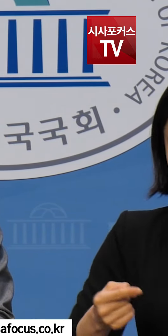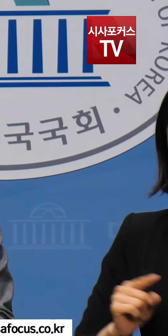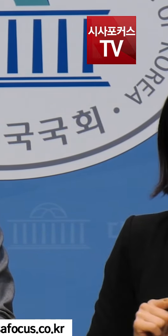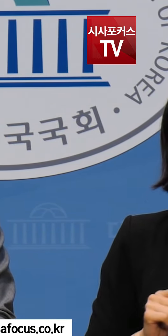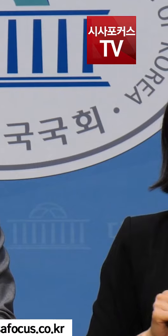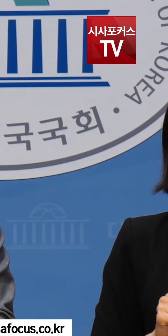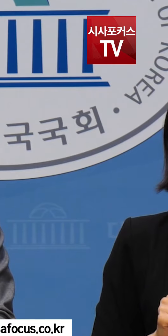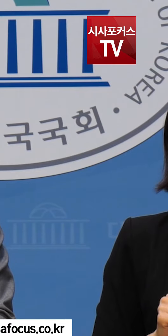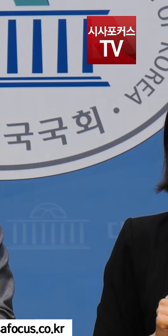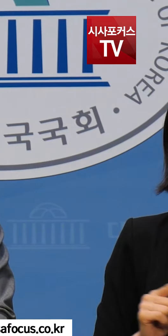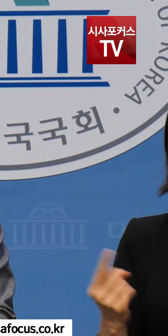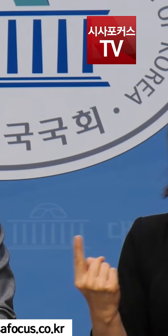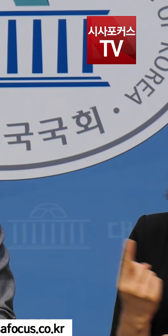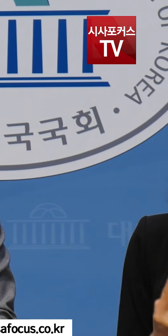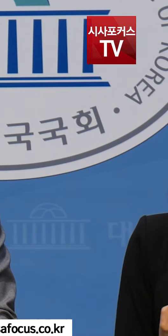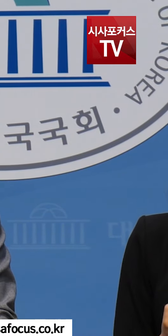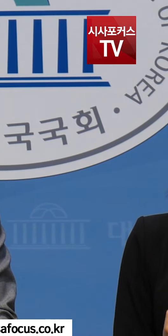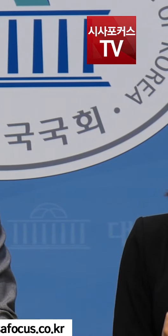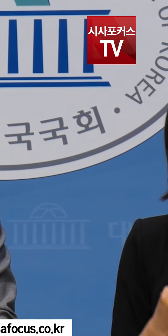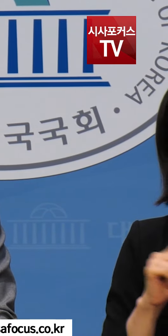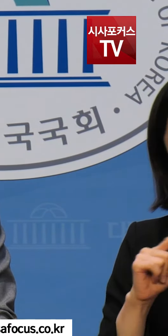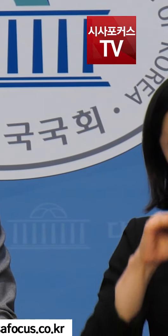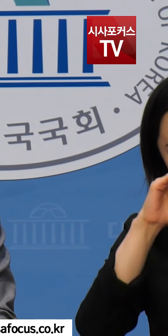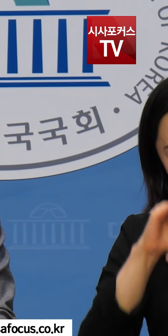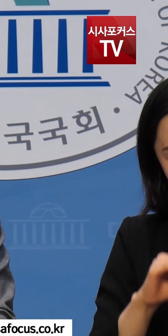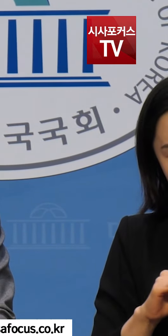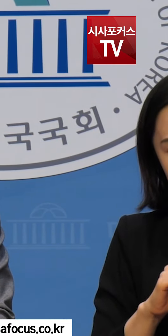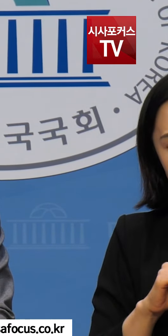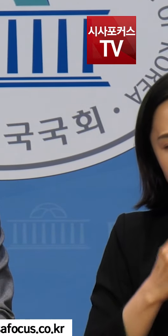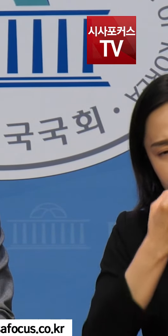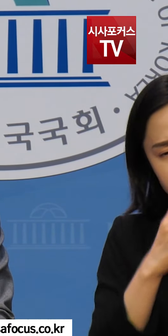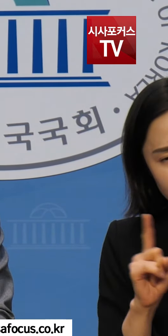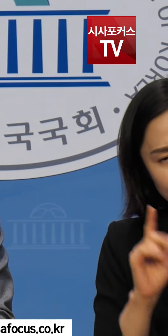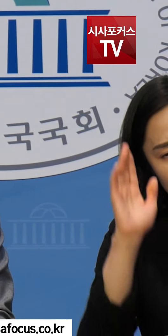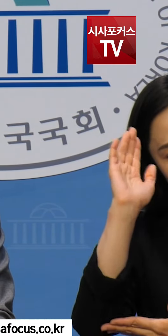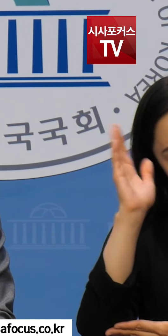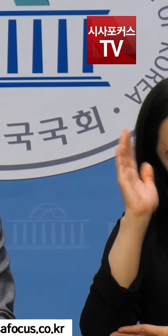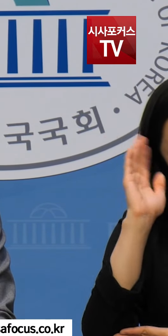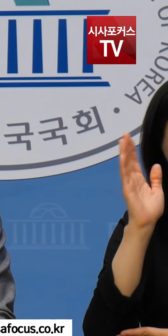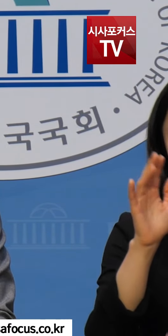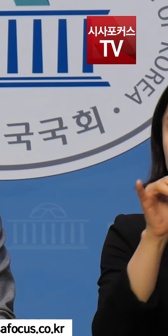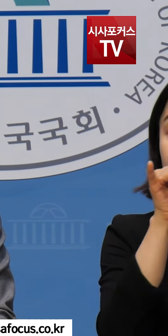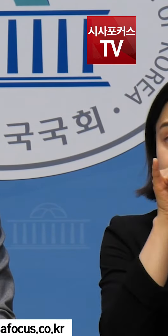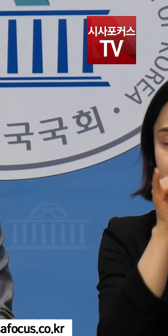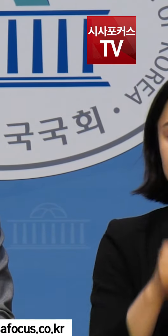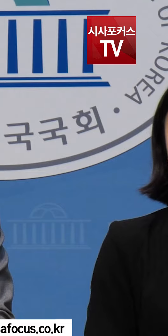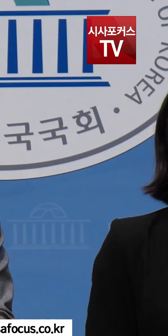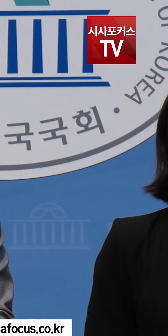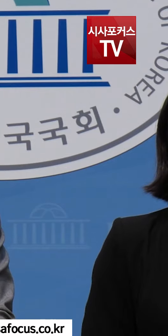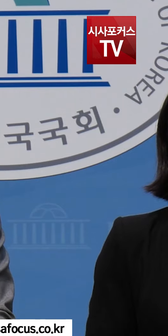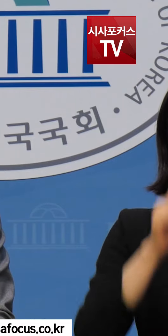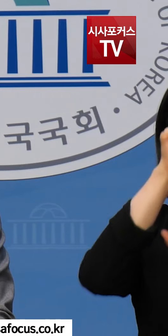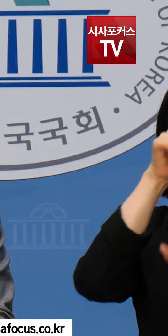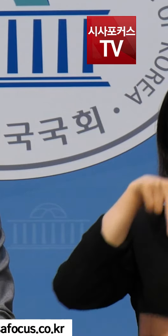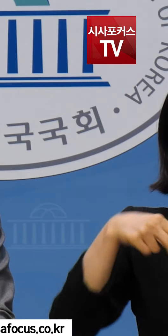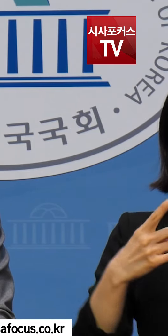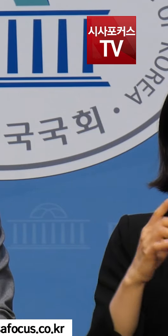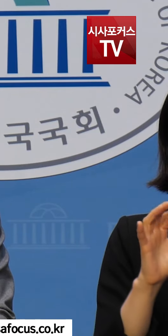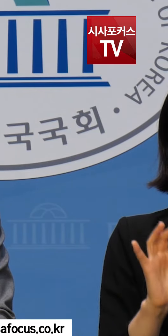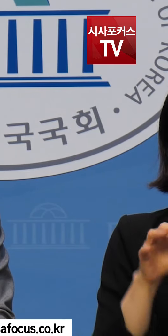사연을 꼭 언론들께서 기사에 꼭 참석해 주시기를 부탁 말씀드립니다. 그러면 이종철,